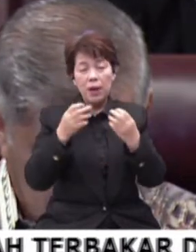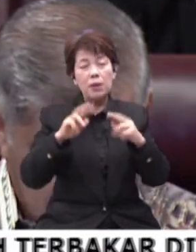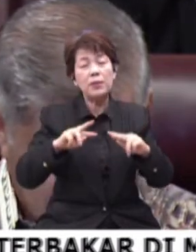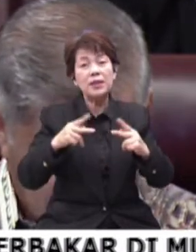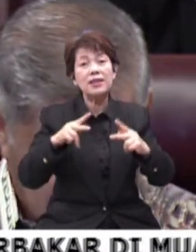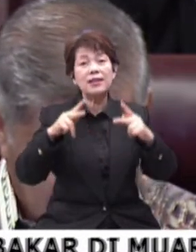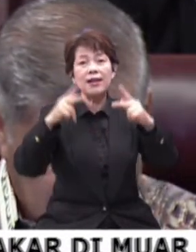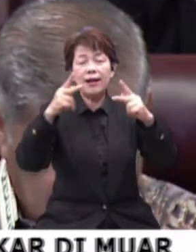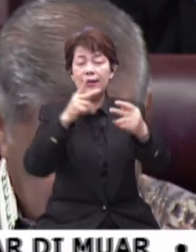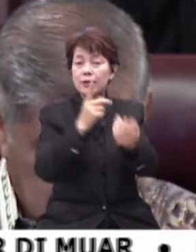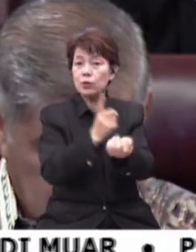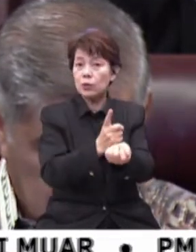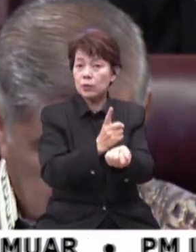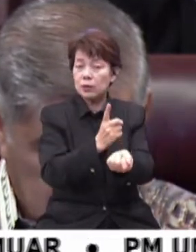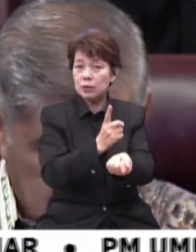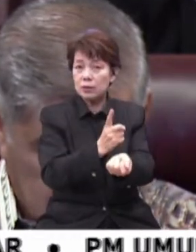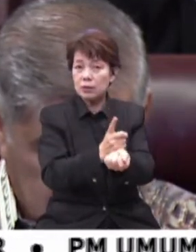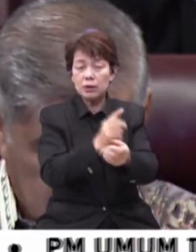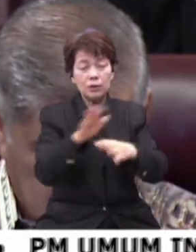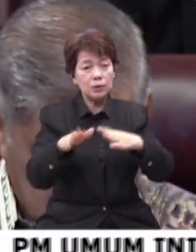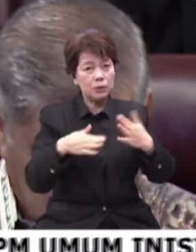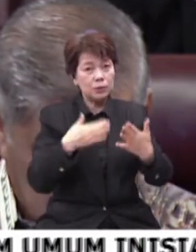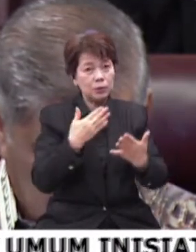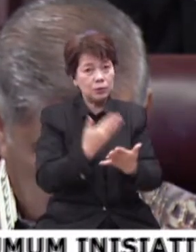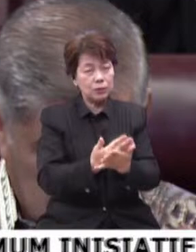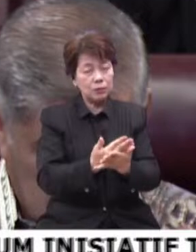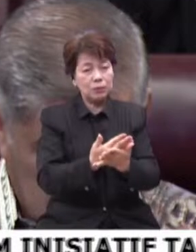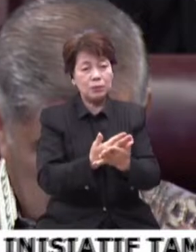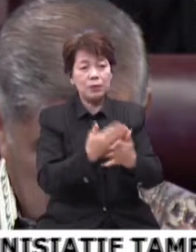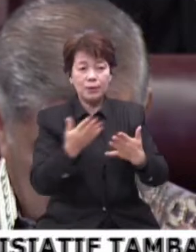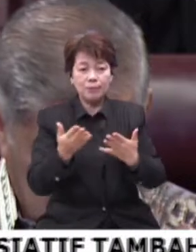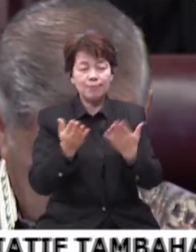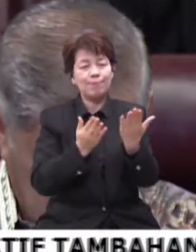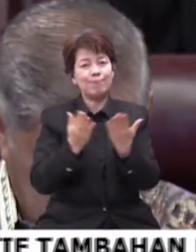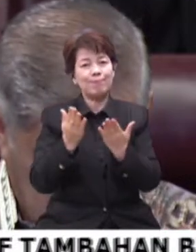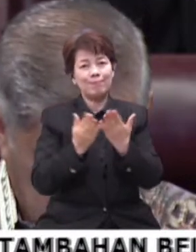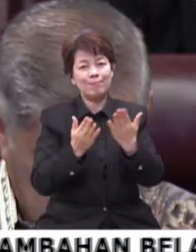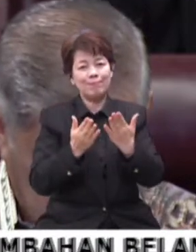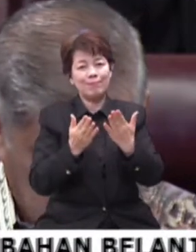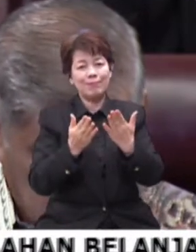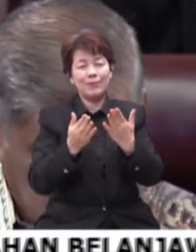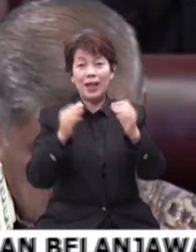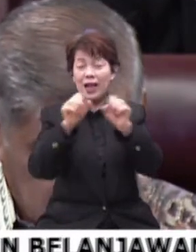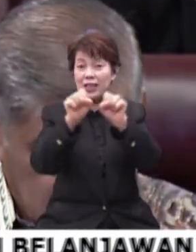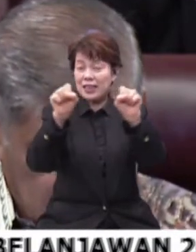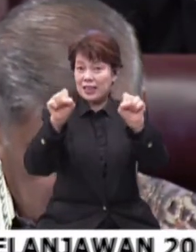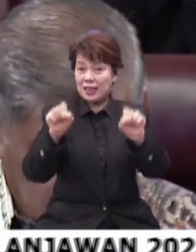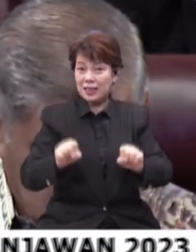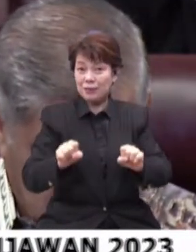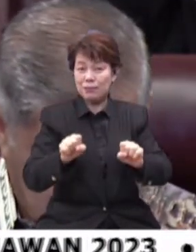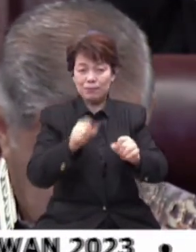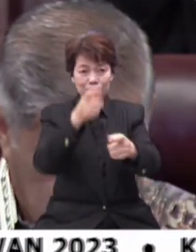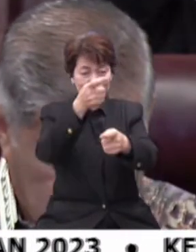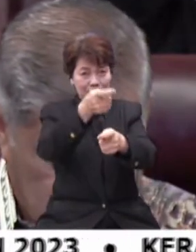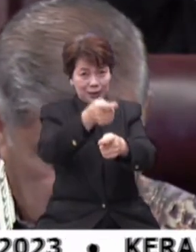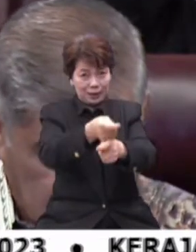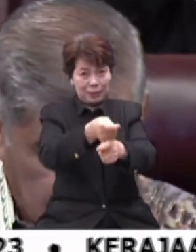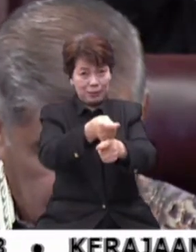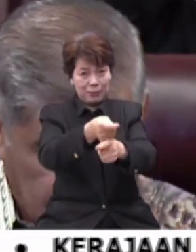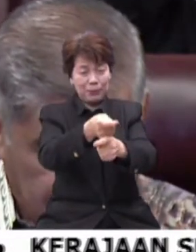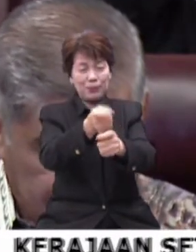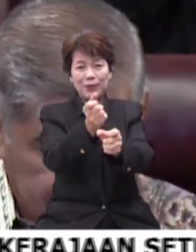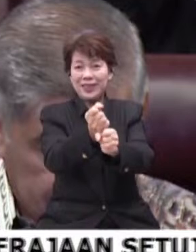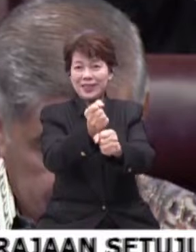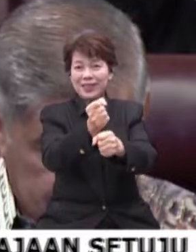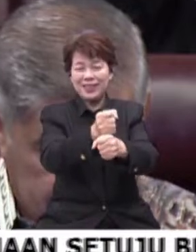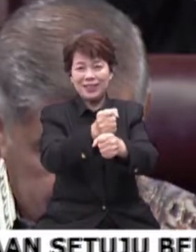mengambil dokter-dokte ataupun tugas-tugas kontrol ini masuk kepada sistem prima dan yang Tetaplah penjawatan tetap jadi